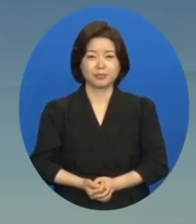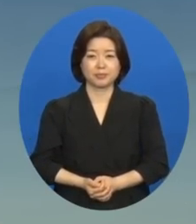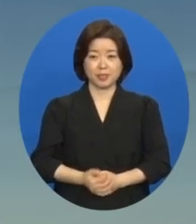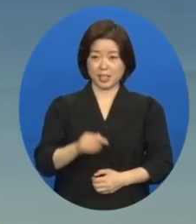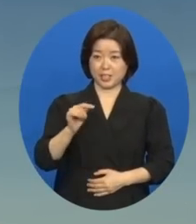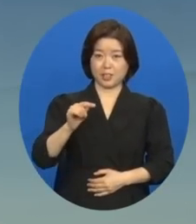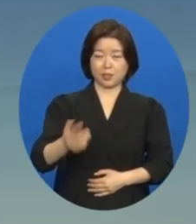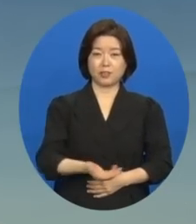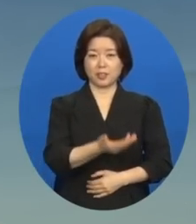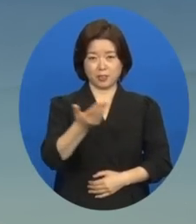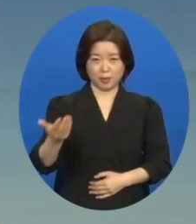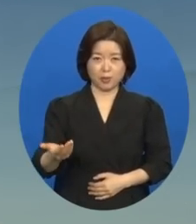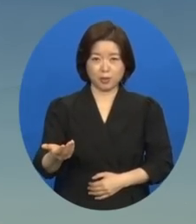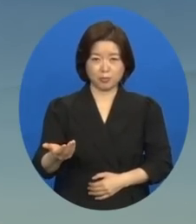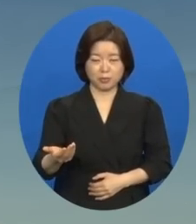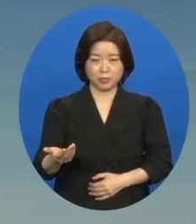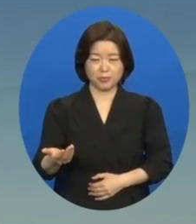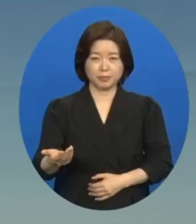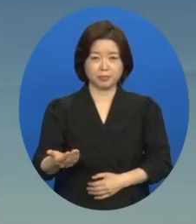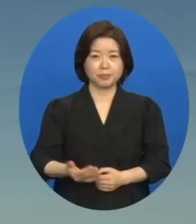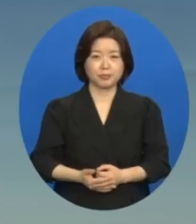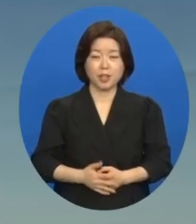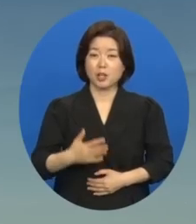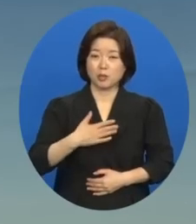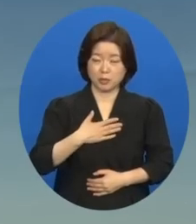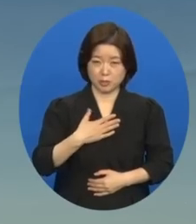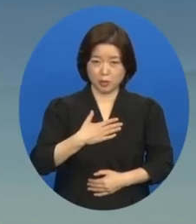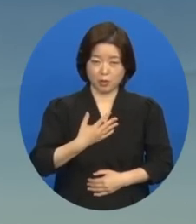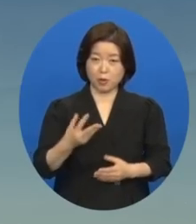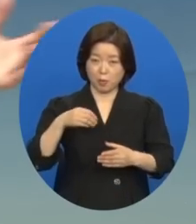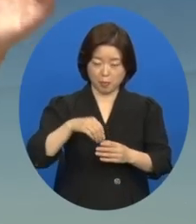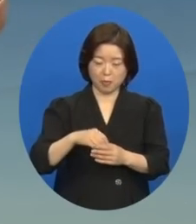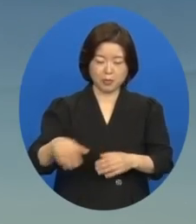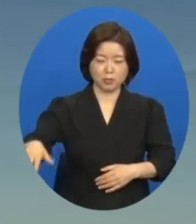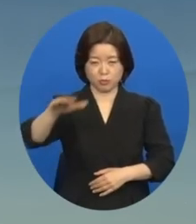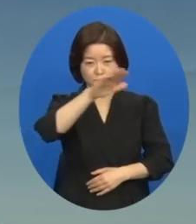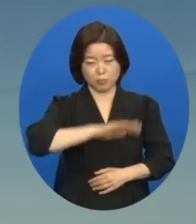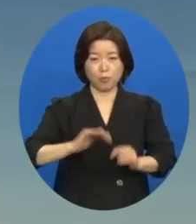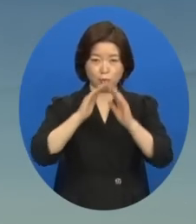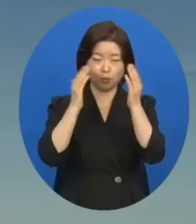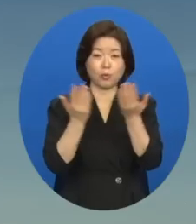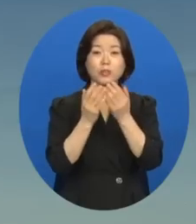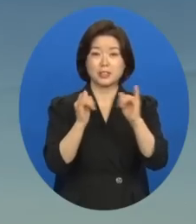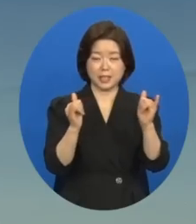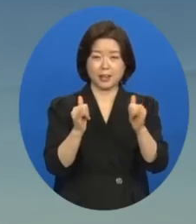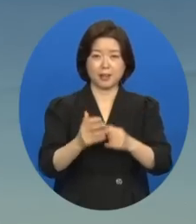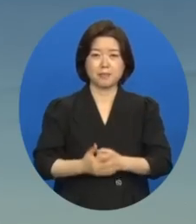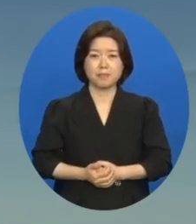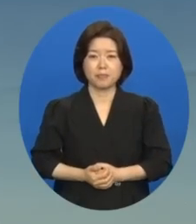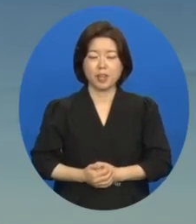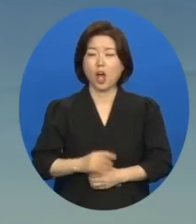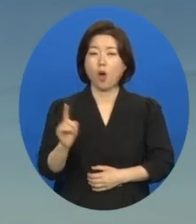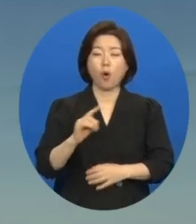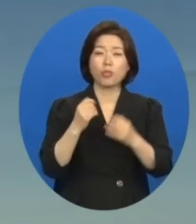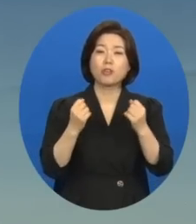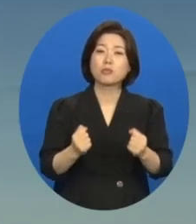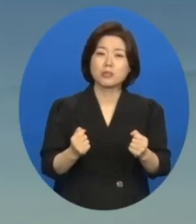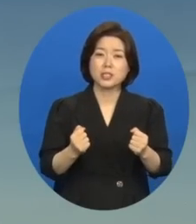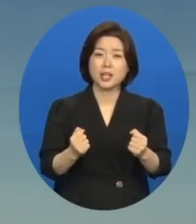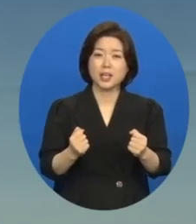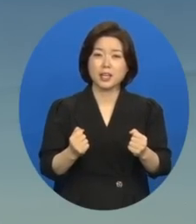여기 계신 모든 성도들, 그리고 저를 포함해서 모든 사람들은요, 다 어떤